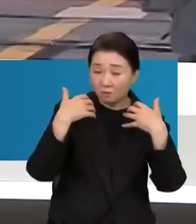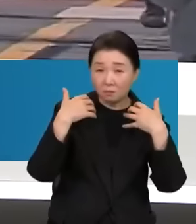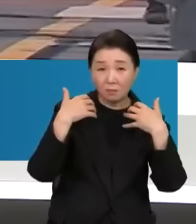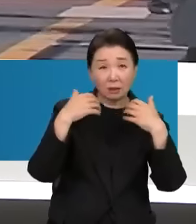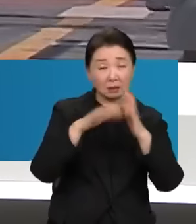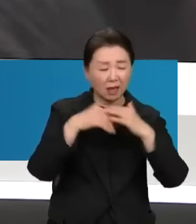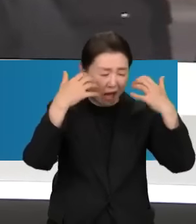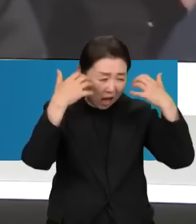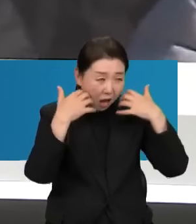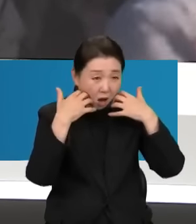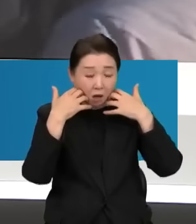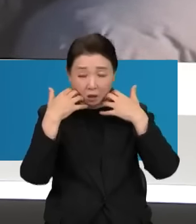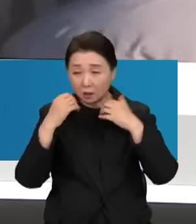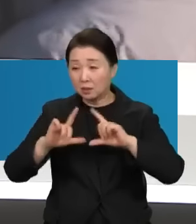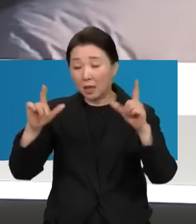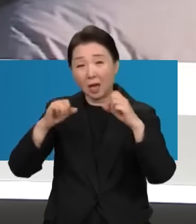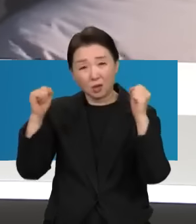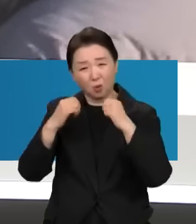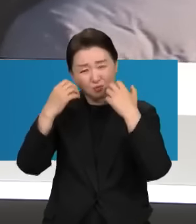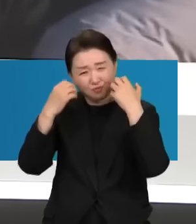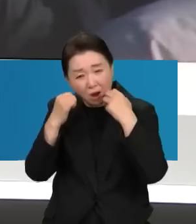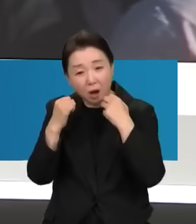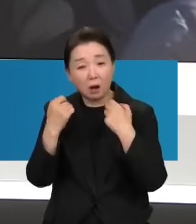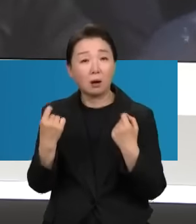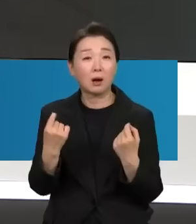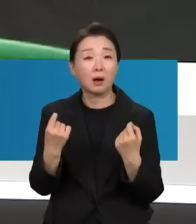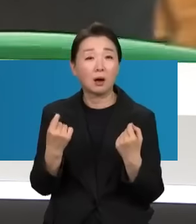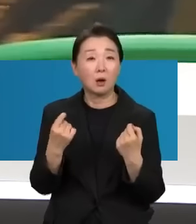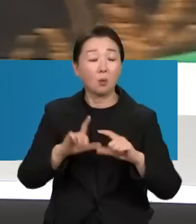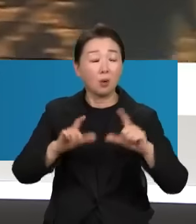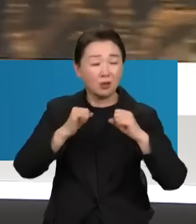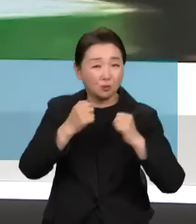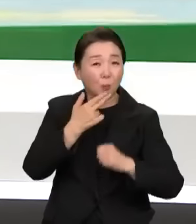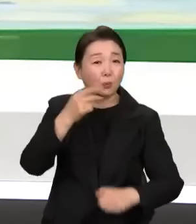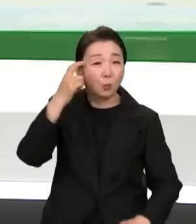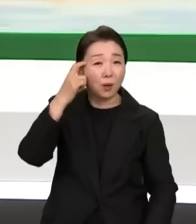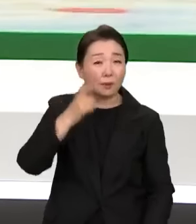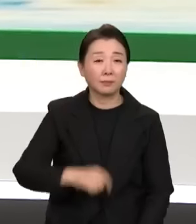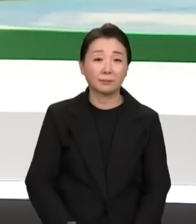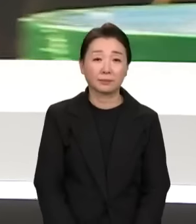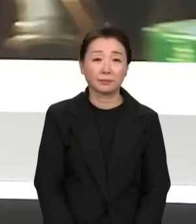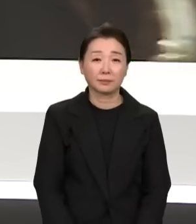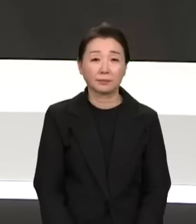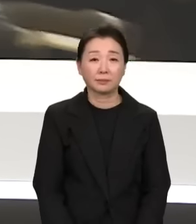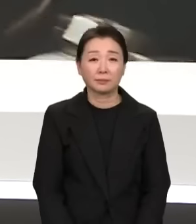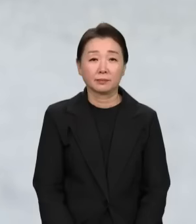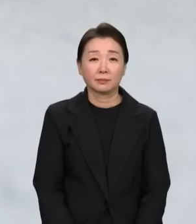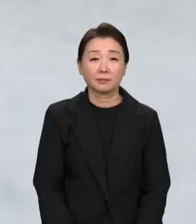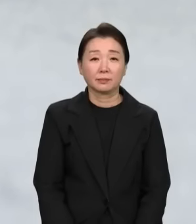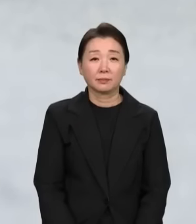그해 겨울은 무척 추울 걸로 예상됐는데 올해는 왜 아닌지 이혜원 기자가 보도합니다.